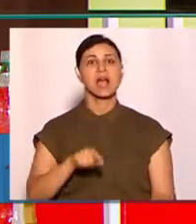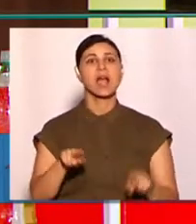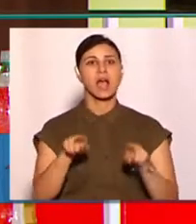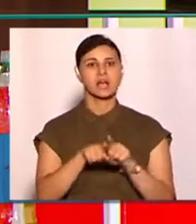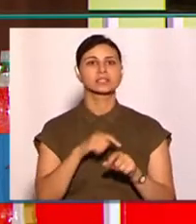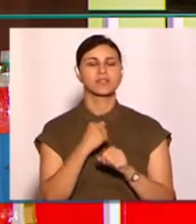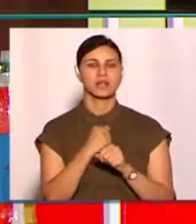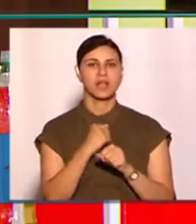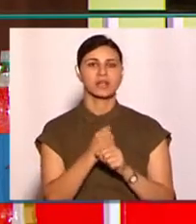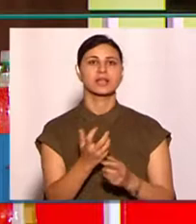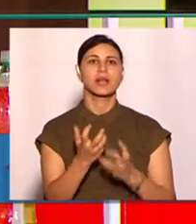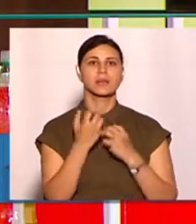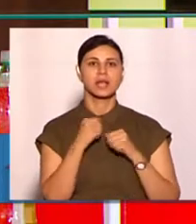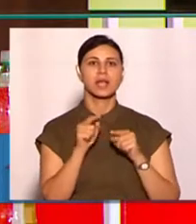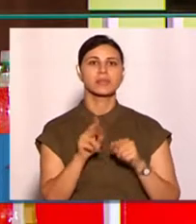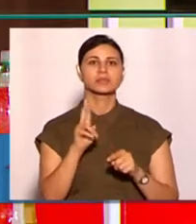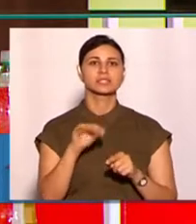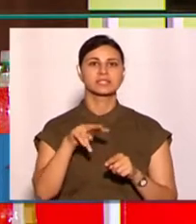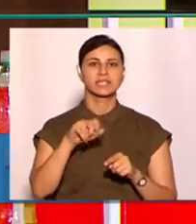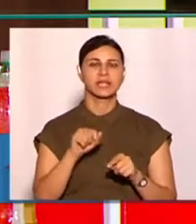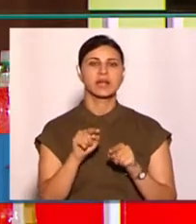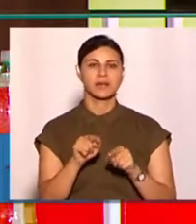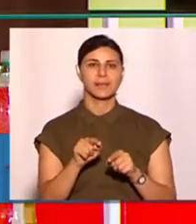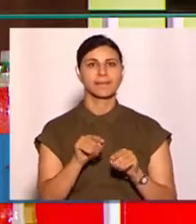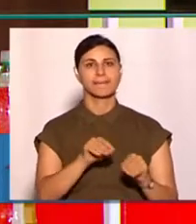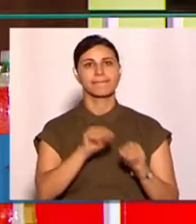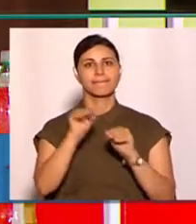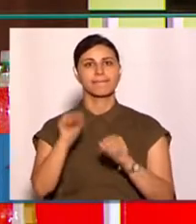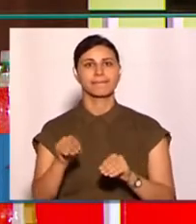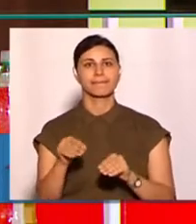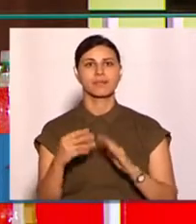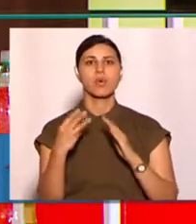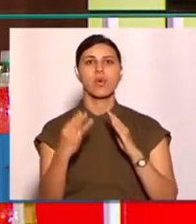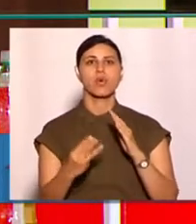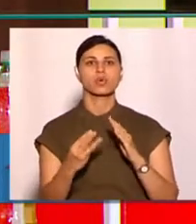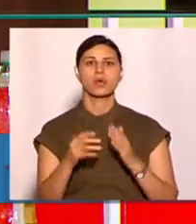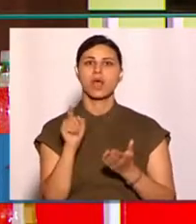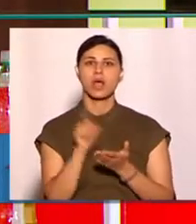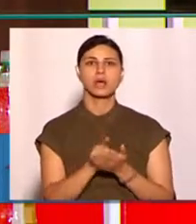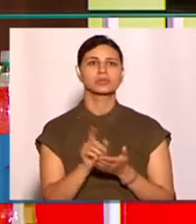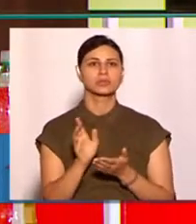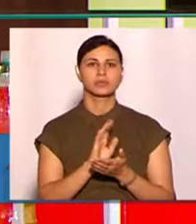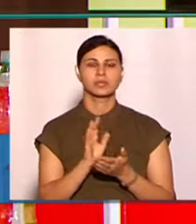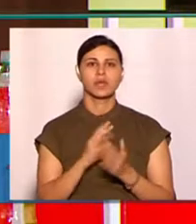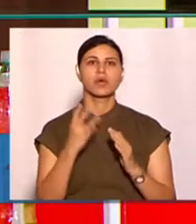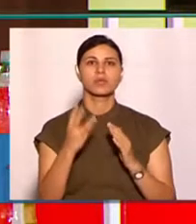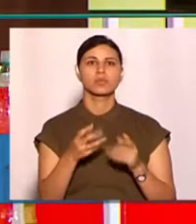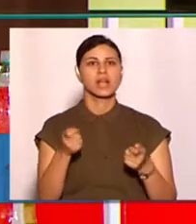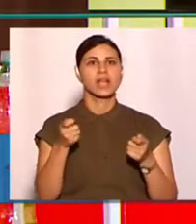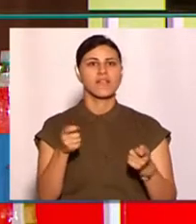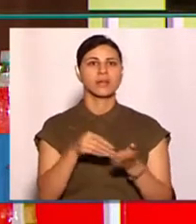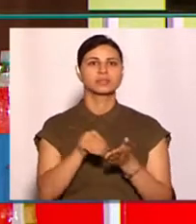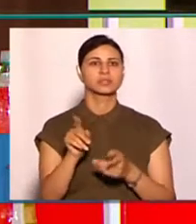ამ შემთხვევაში და მიღებული მასა, ცილოვანი მასა გადაიტანეთ ორთქლის აბაზანაზე. არ არის აუცილებელი ძვირადღირებული ორთქლის ქლაპის